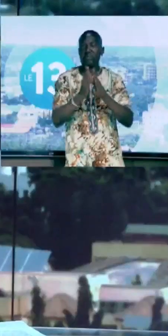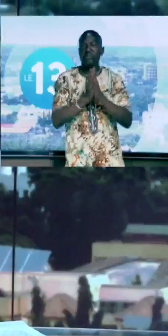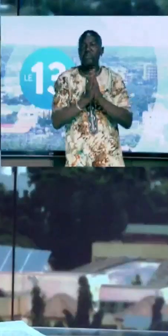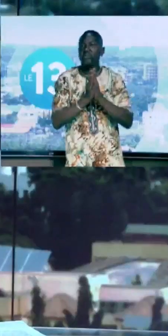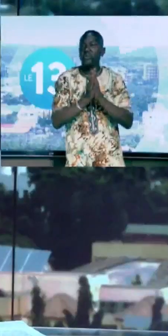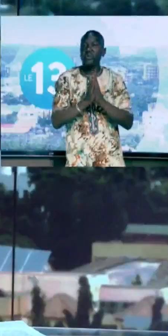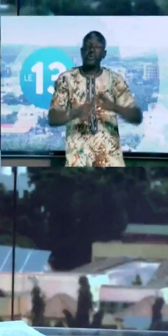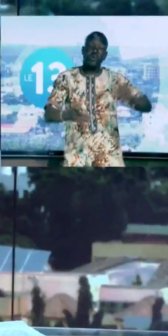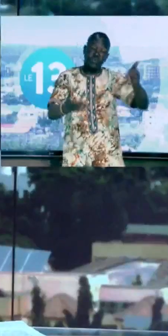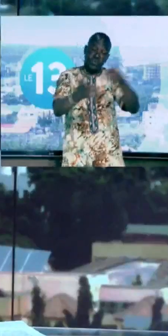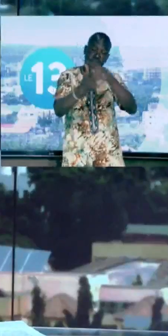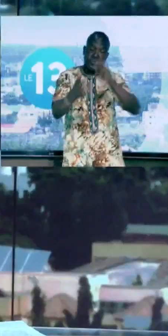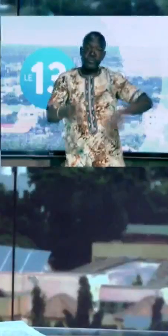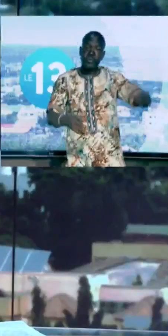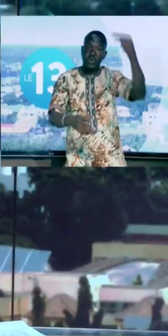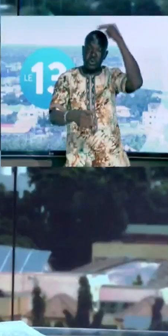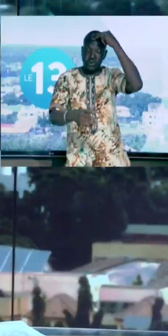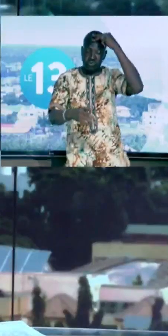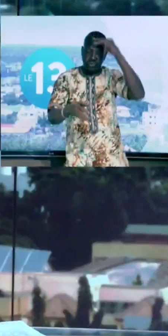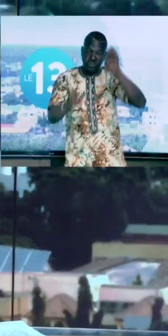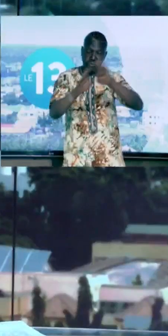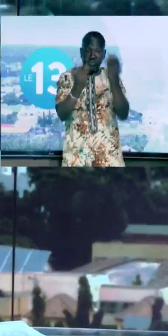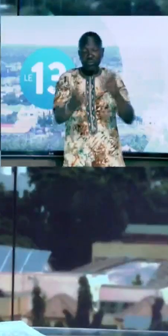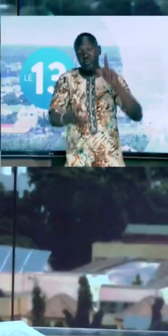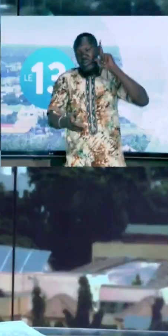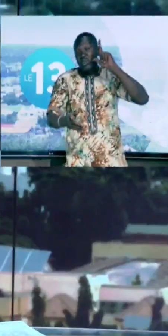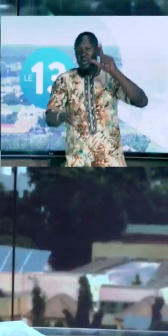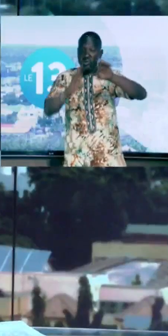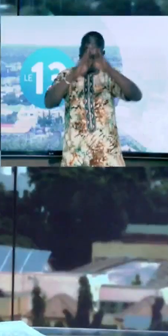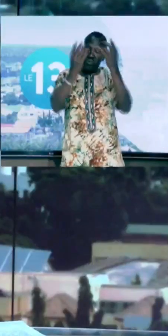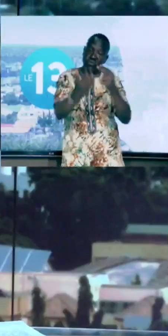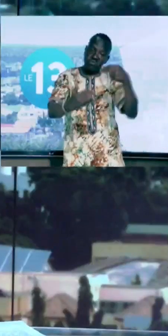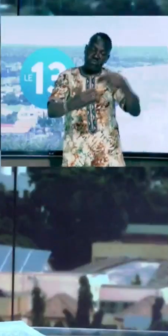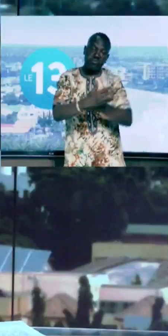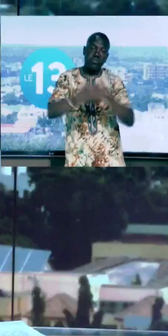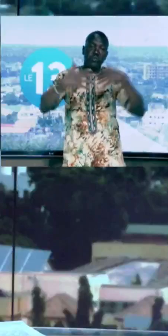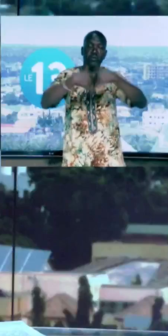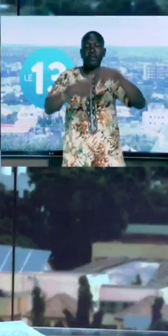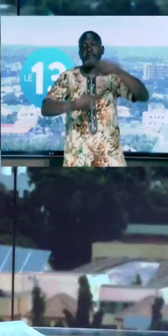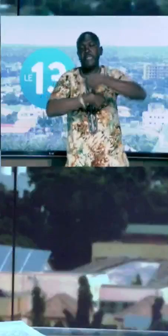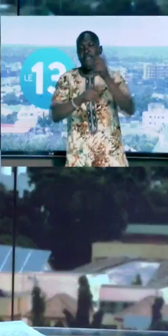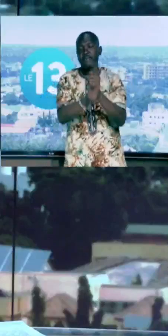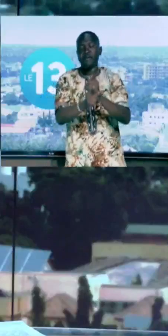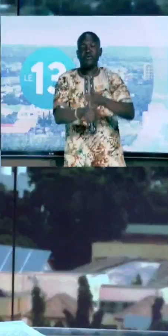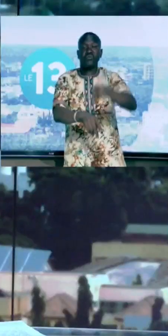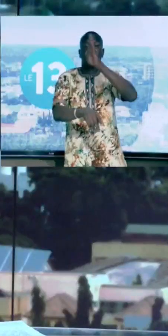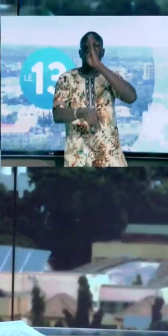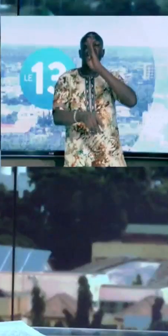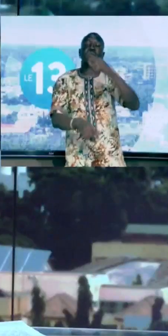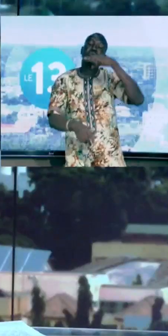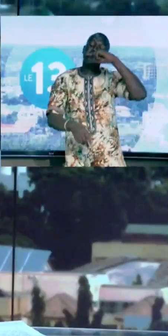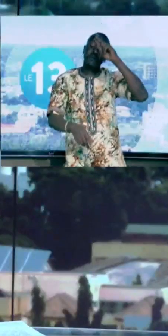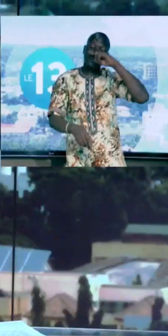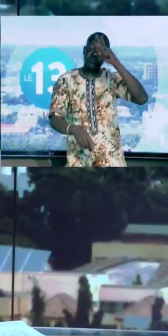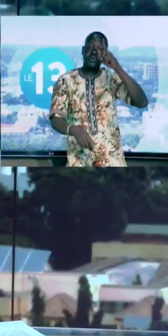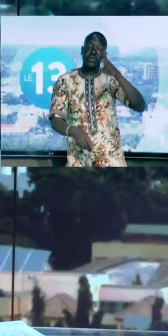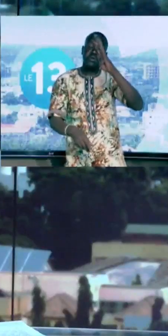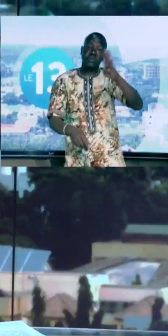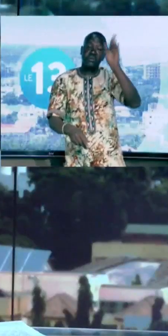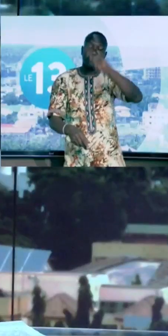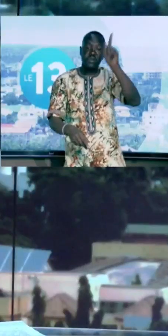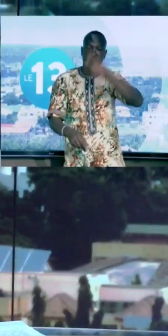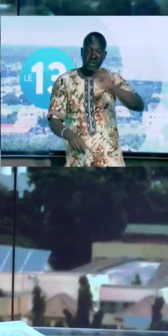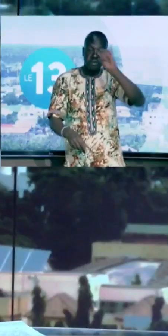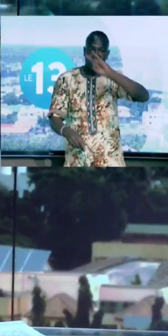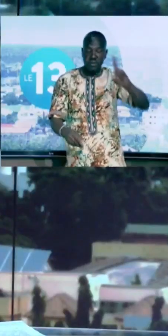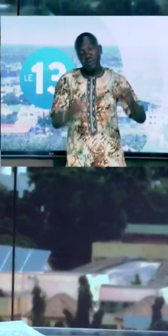Le chef du gouvernement a procédé hier à l'inauguration de la nouvelle usine de production de boissons gazeuses Babali. Située à Orodara